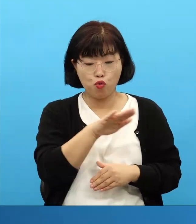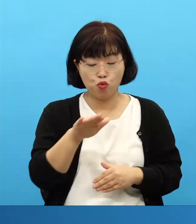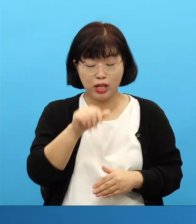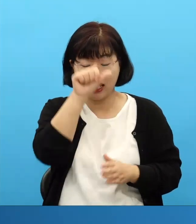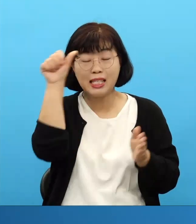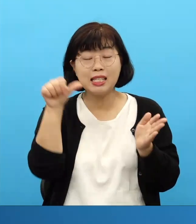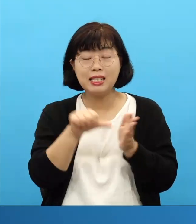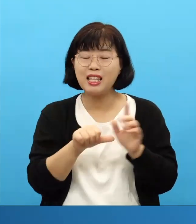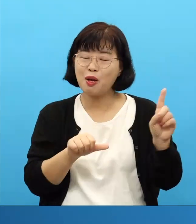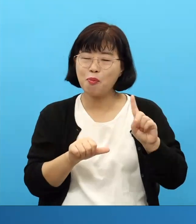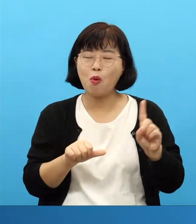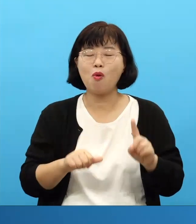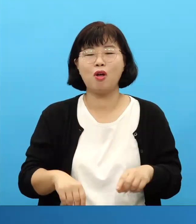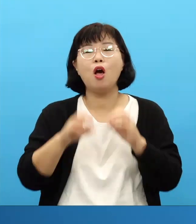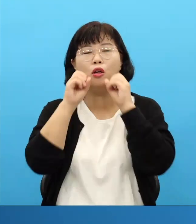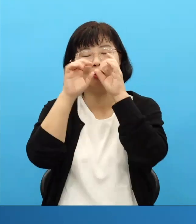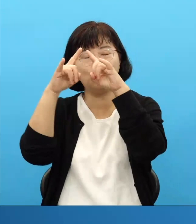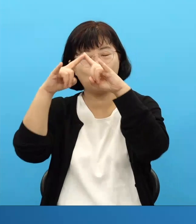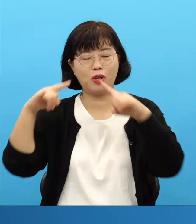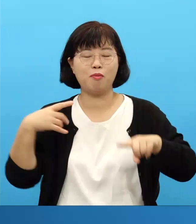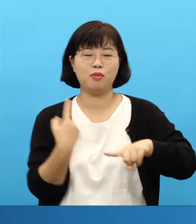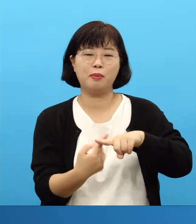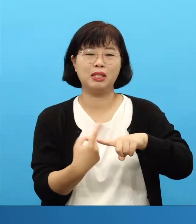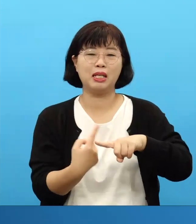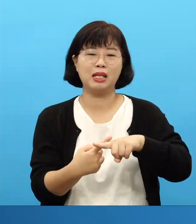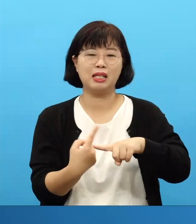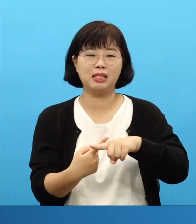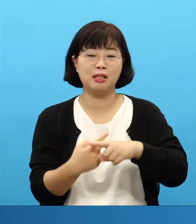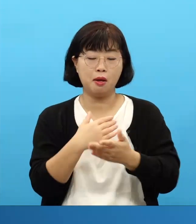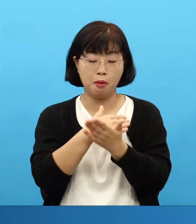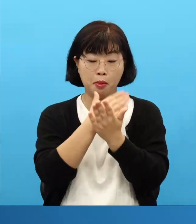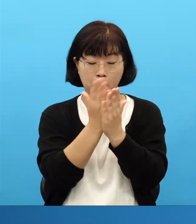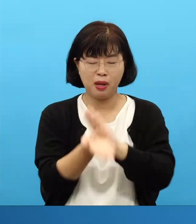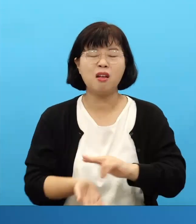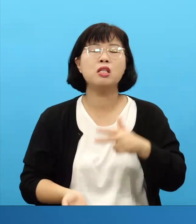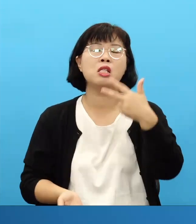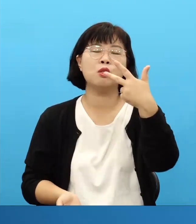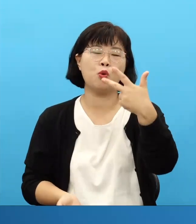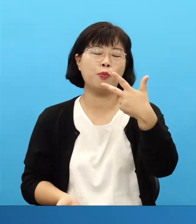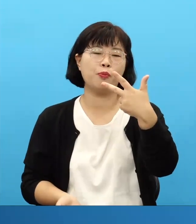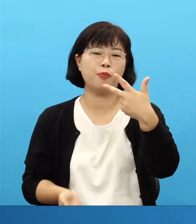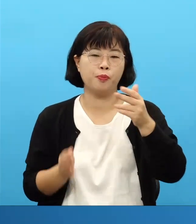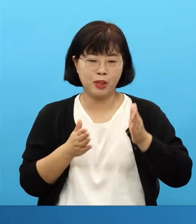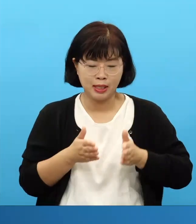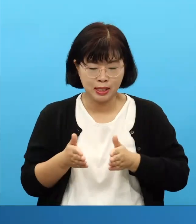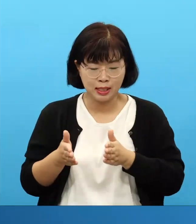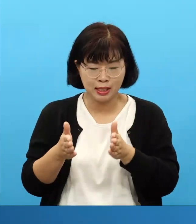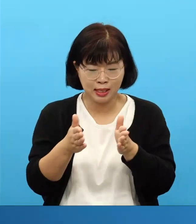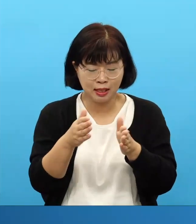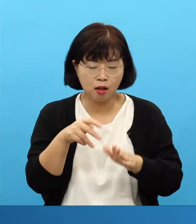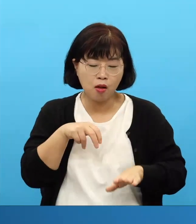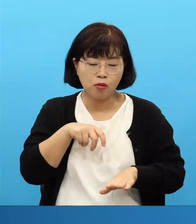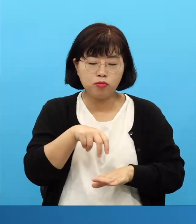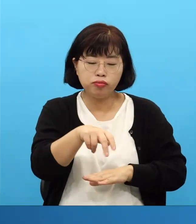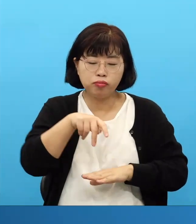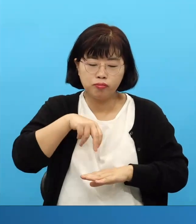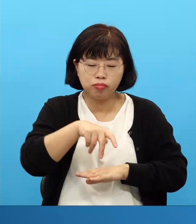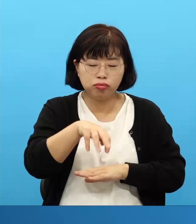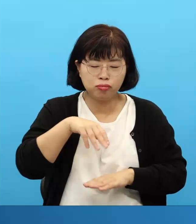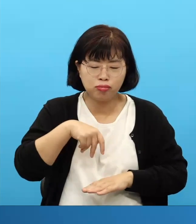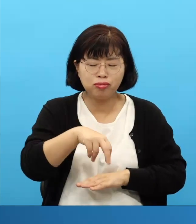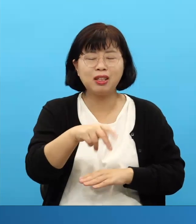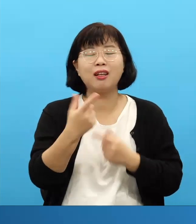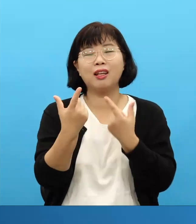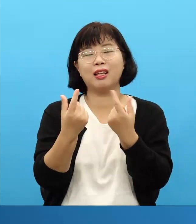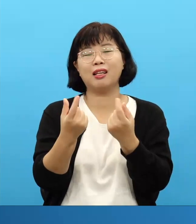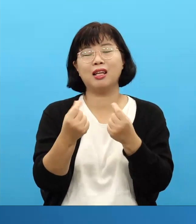path that we take, that is camp. 이게 일곱 여정이에요. Those are the seven journeys. 꼭 지금부터 시작하셔야 돼요. And so starting